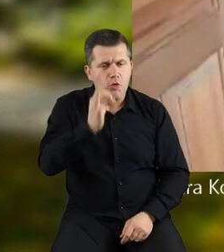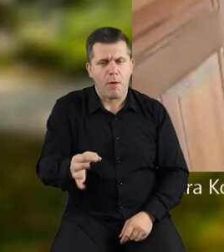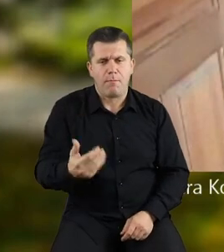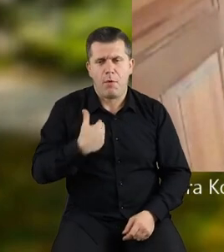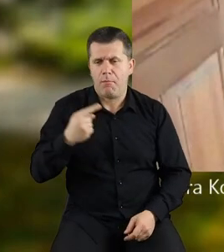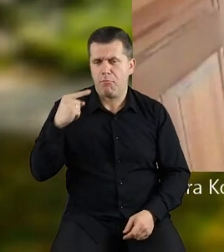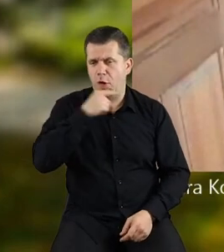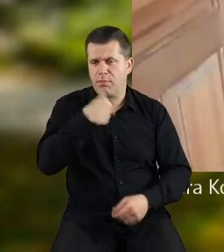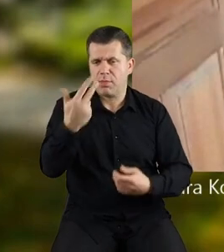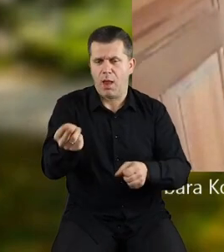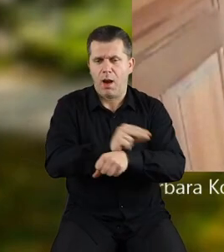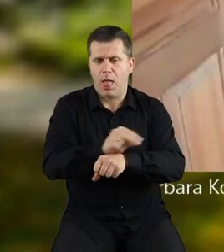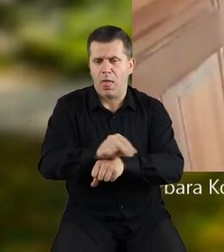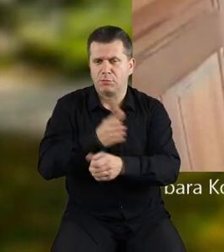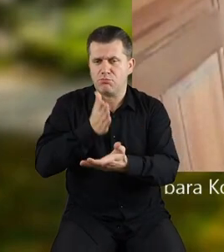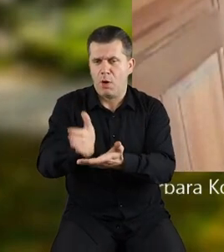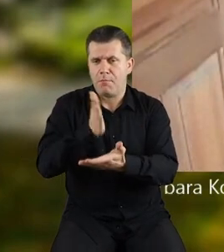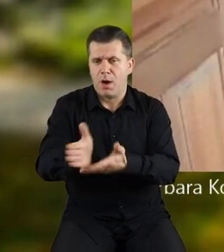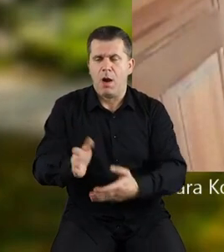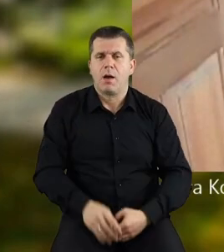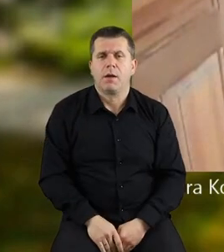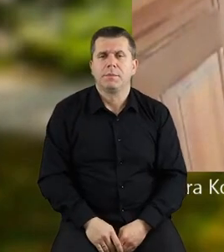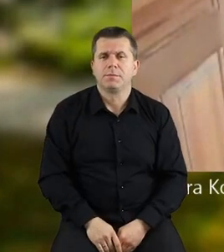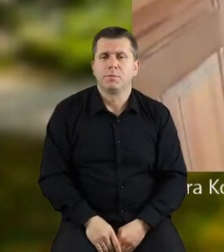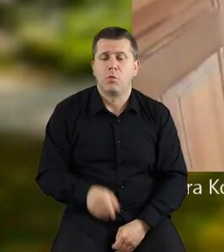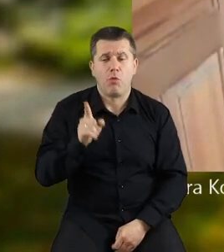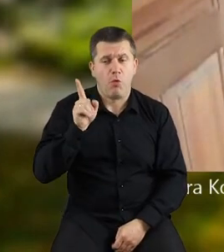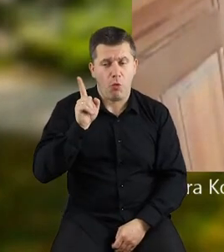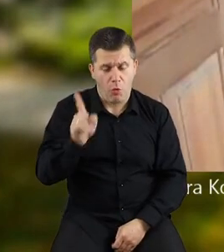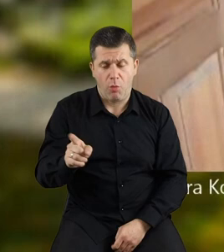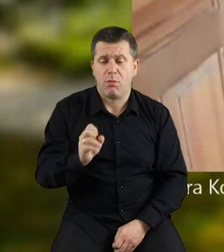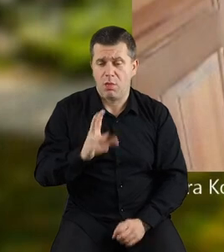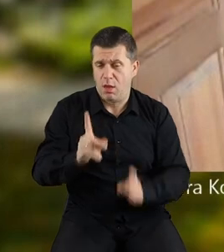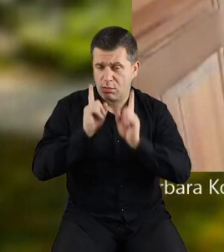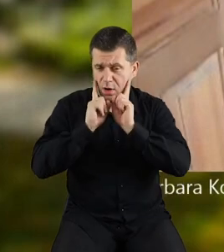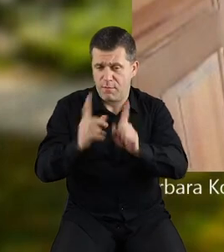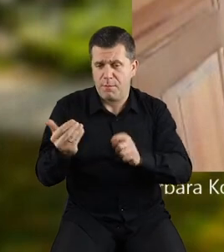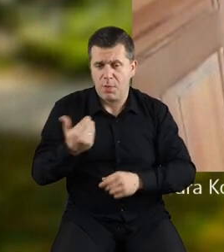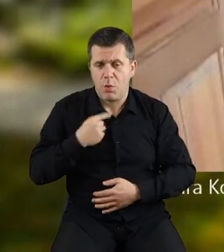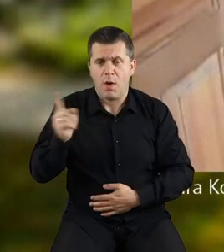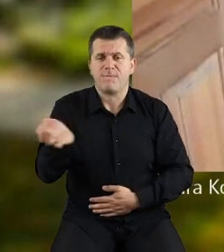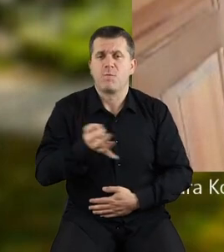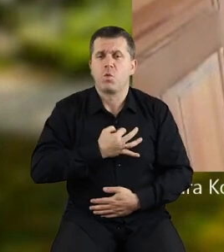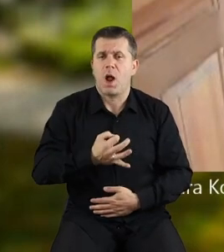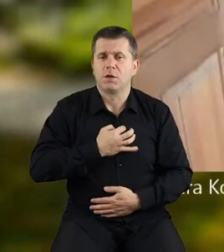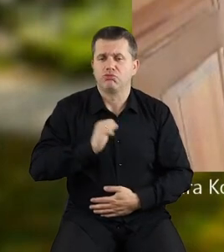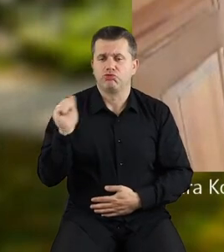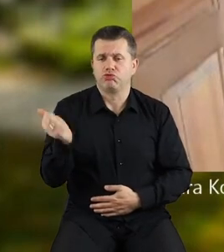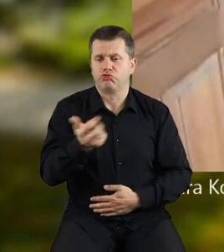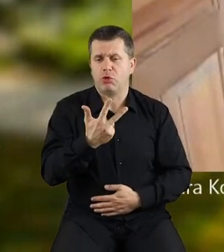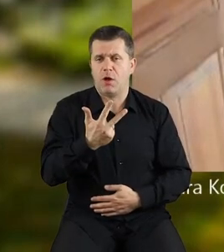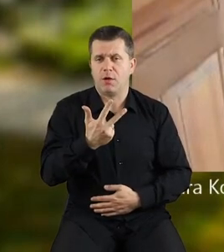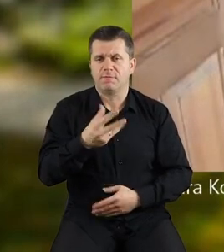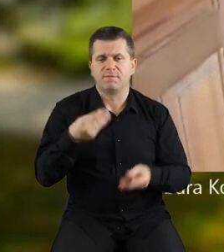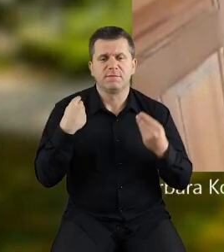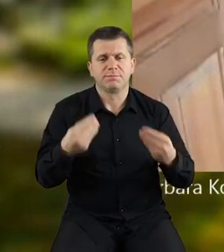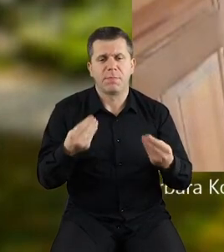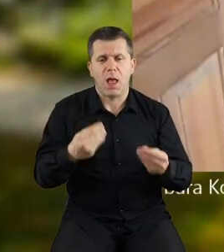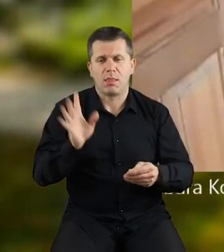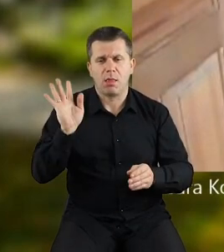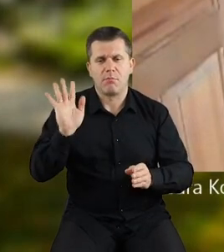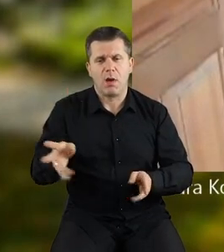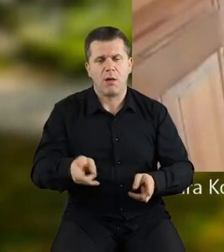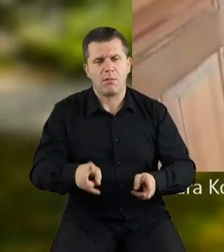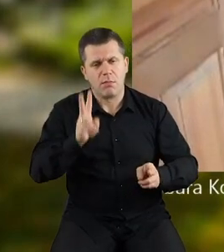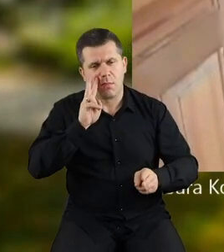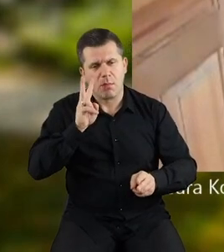świetnie potrafiła leczyć i pomagać. I to ona rzeczywiście była właścicielką trzech